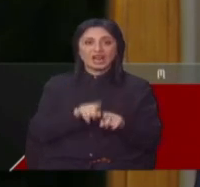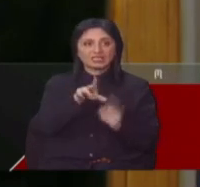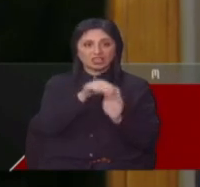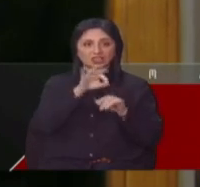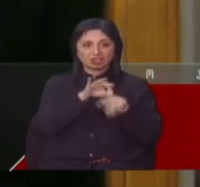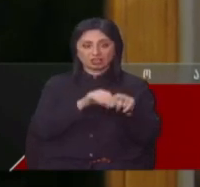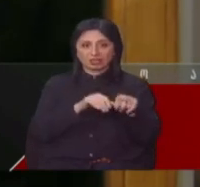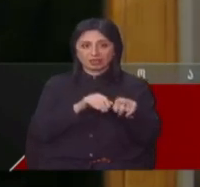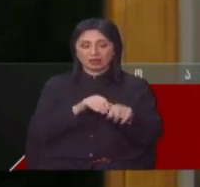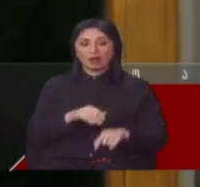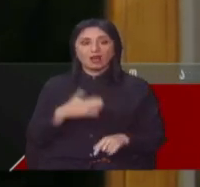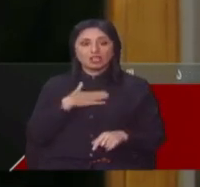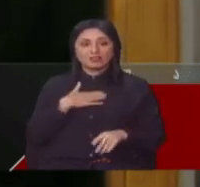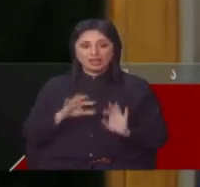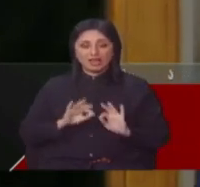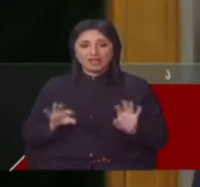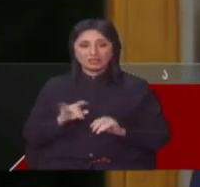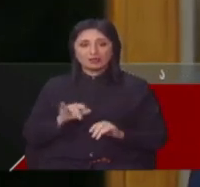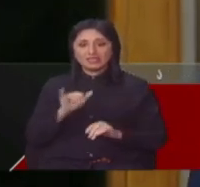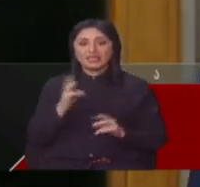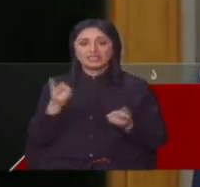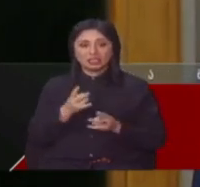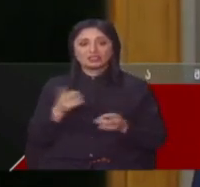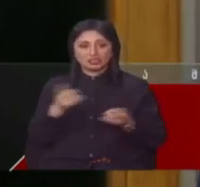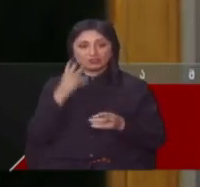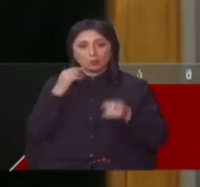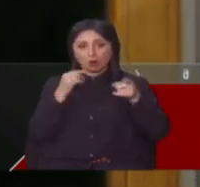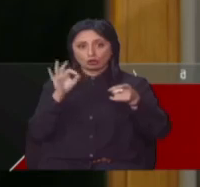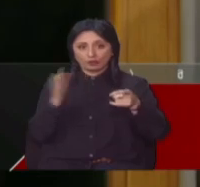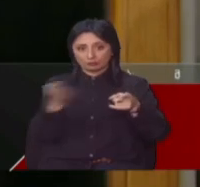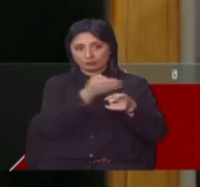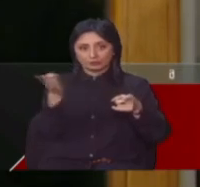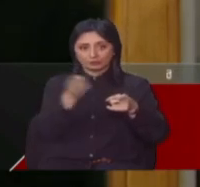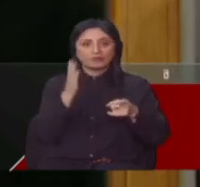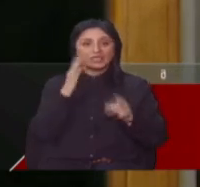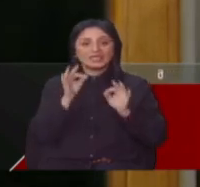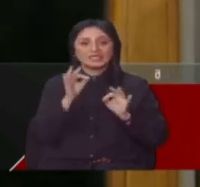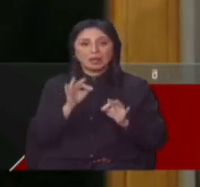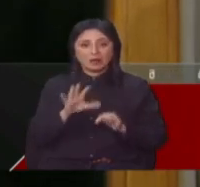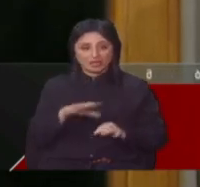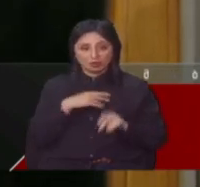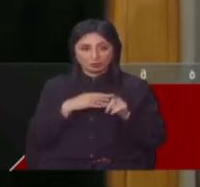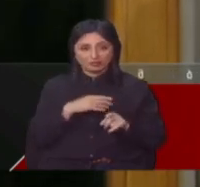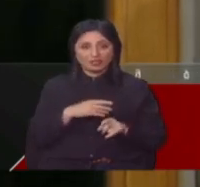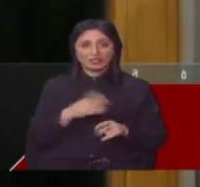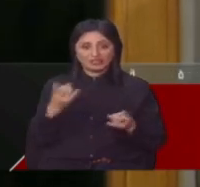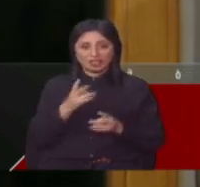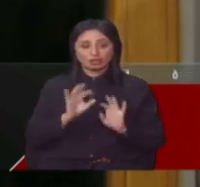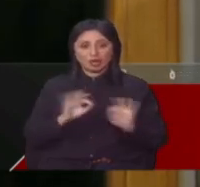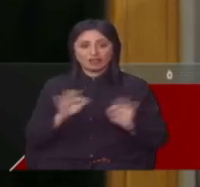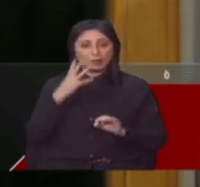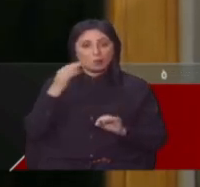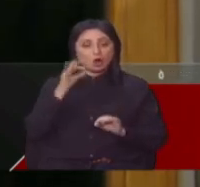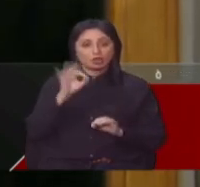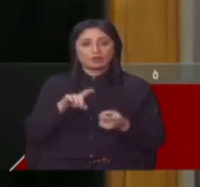არჩევნები ჩაატარა. Da, განცხადებები თუ სადმე არის საჯერო, საჯეროა მოლდოვასთან დაკავშირებით. Სამართლიანობა რო იყოს, საჯეროა